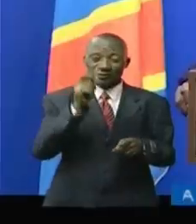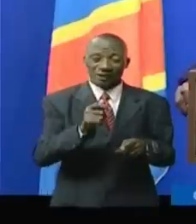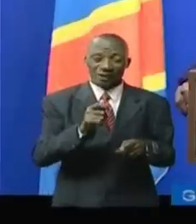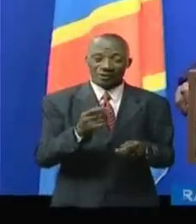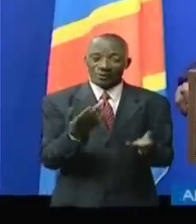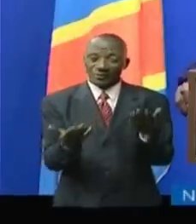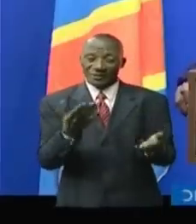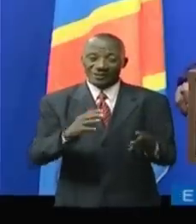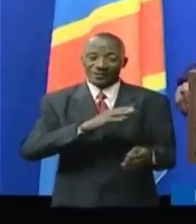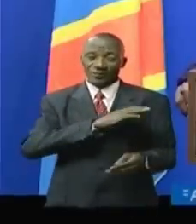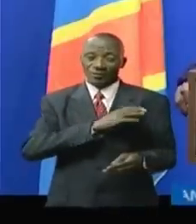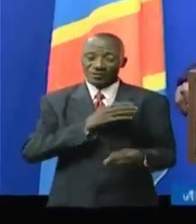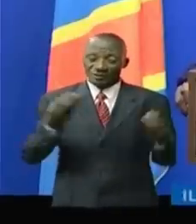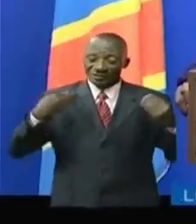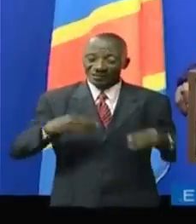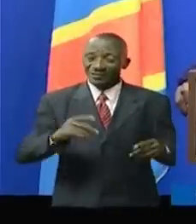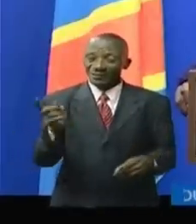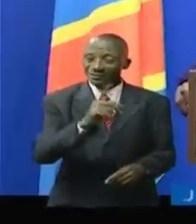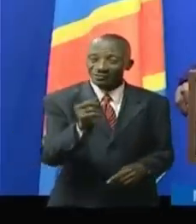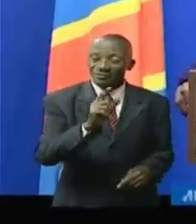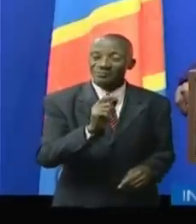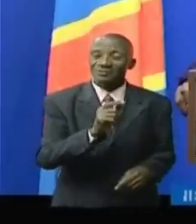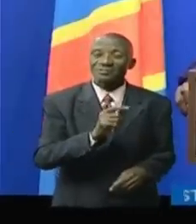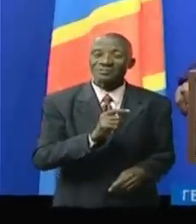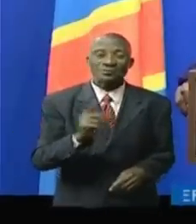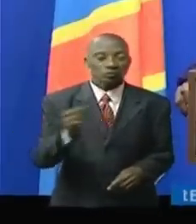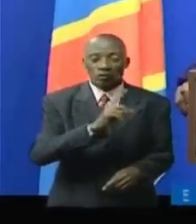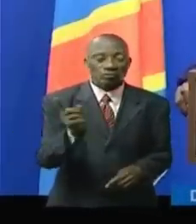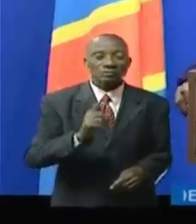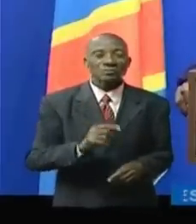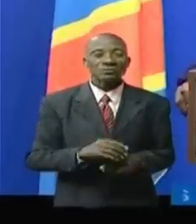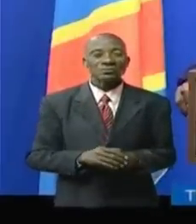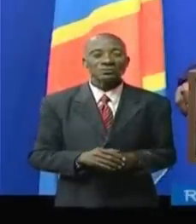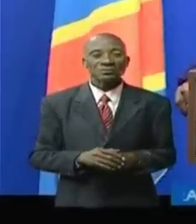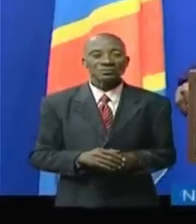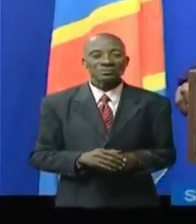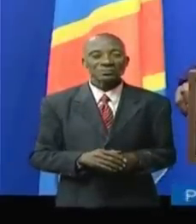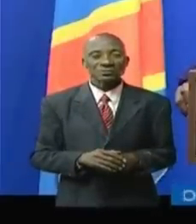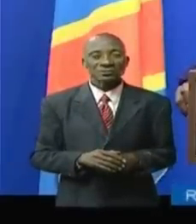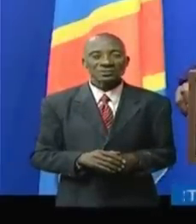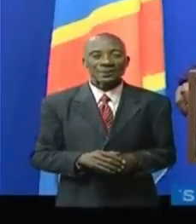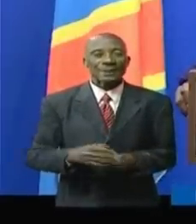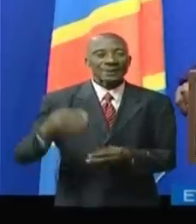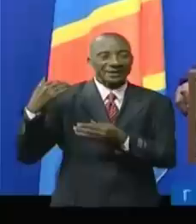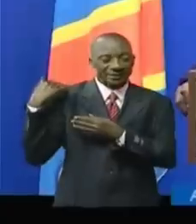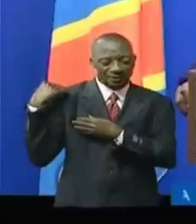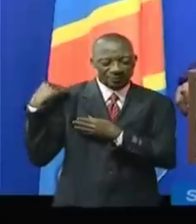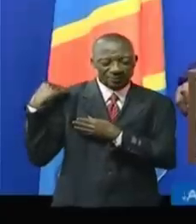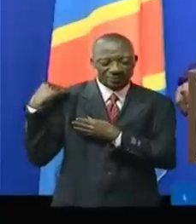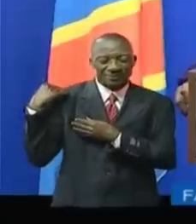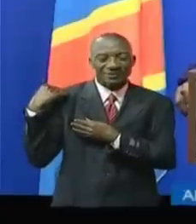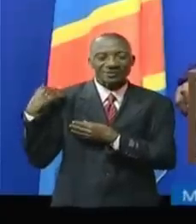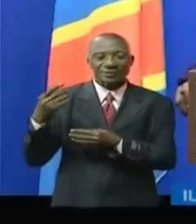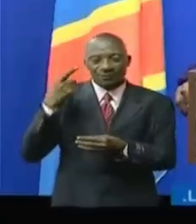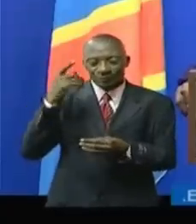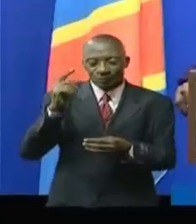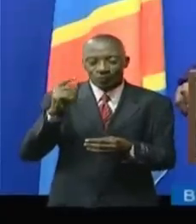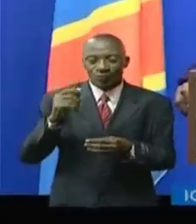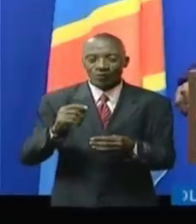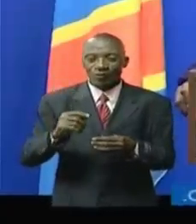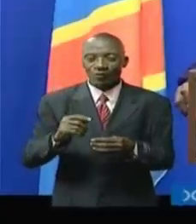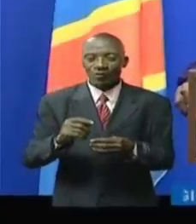policiers. Si cela s'est fait, messieurs les responsables des services de renseignement, messieurs